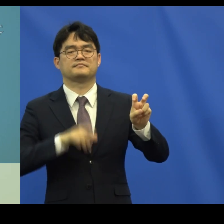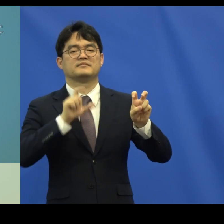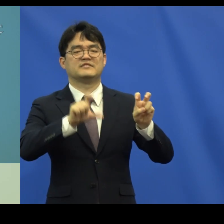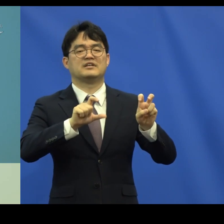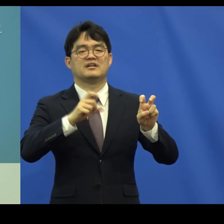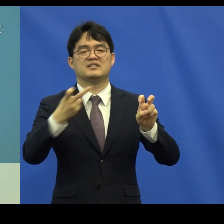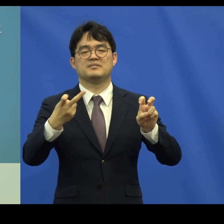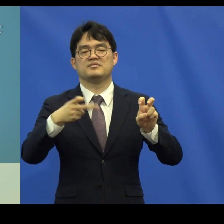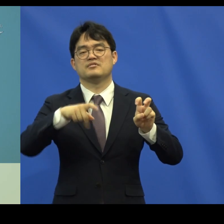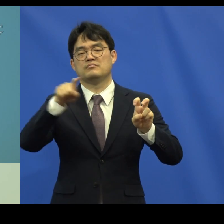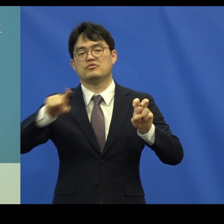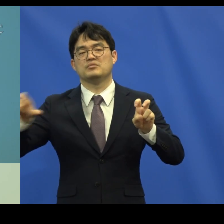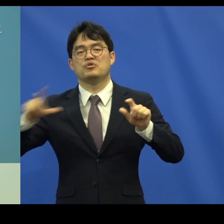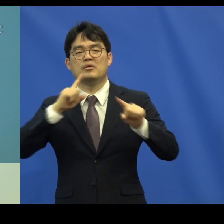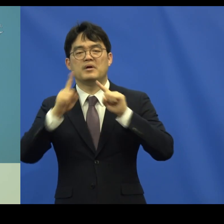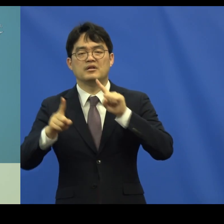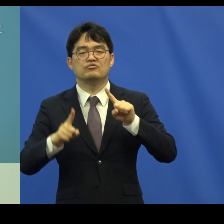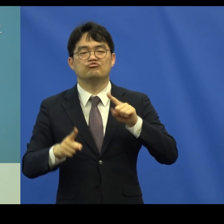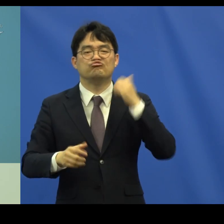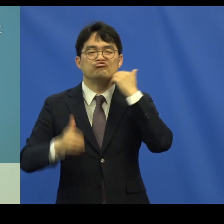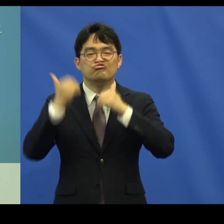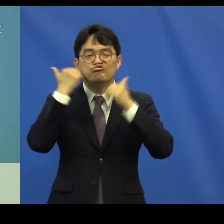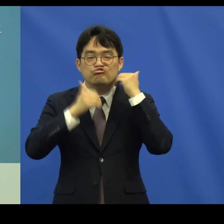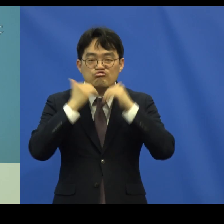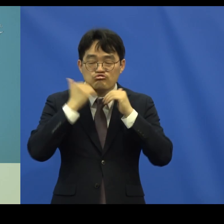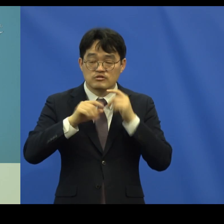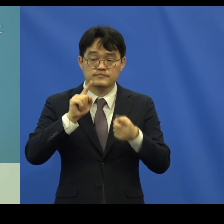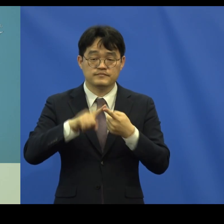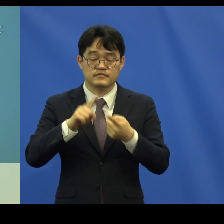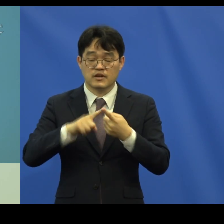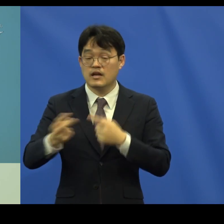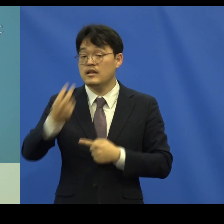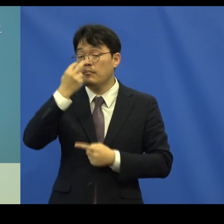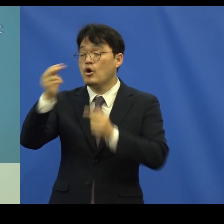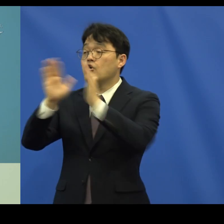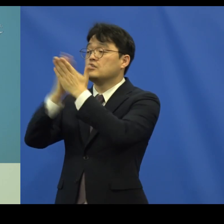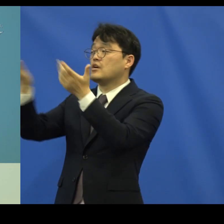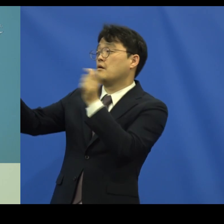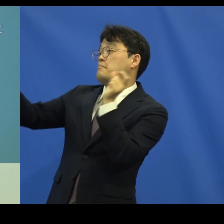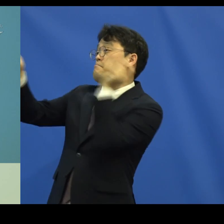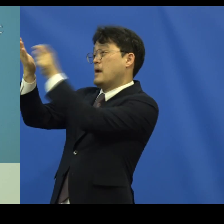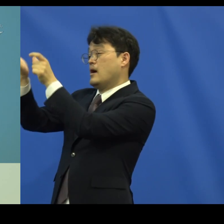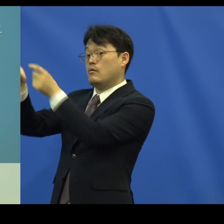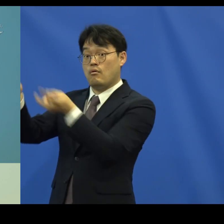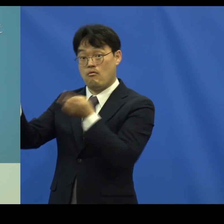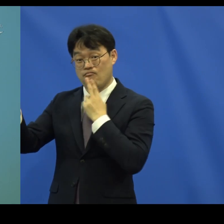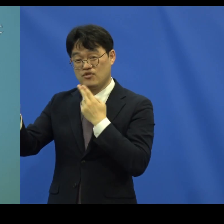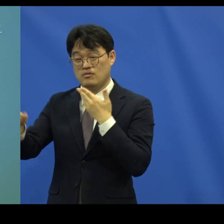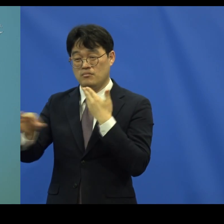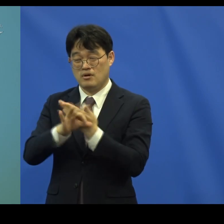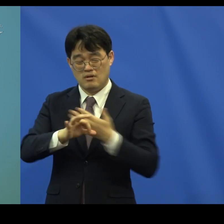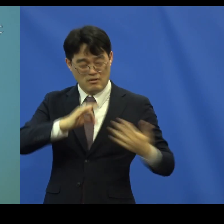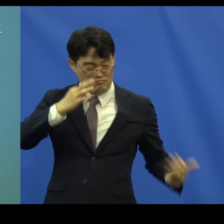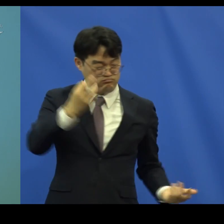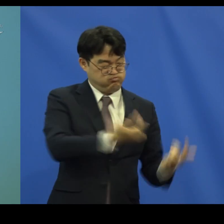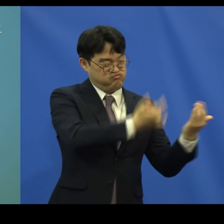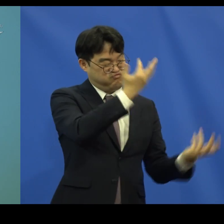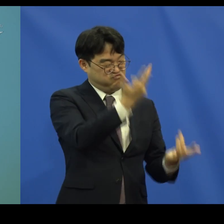15절 끝에 보면 이런 말이 있어요. 누구든지 생명책에 기록되지 못한 자는 불못에 던져지리라.